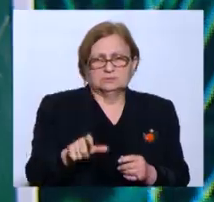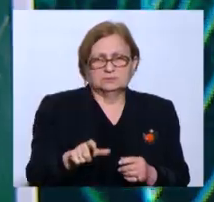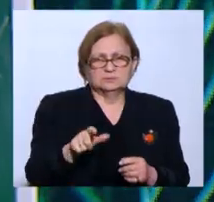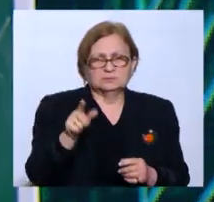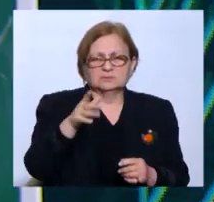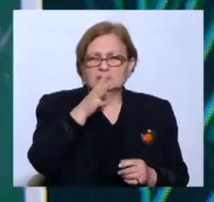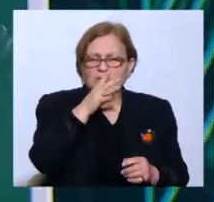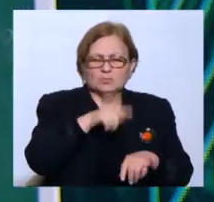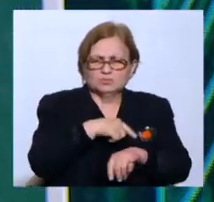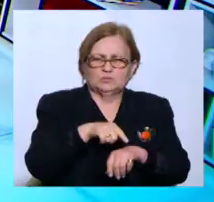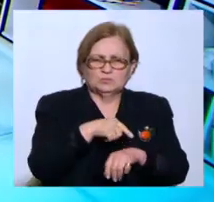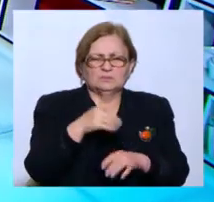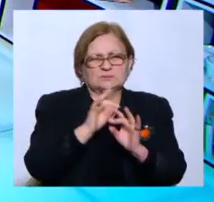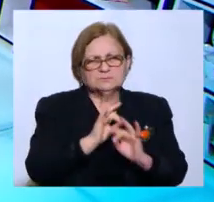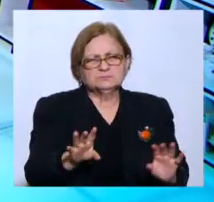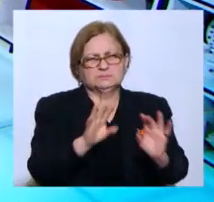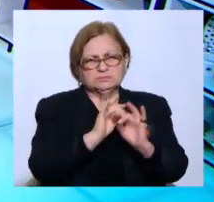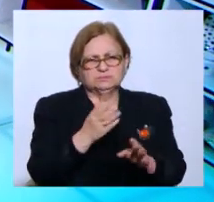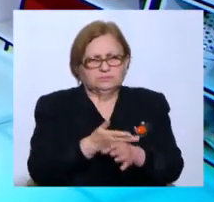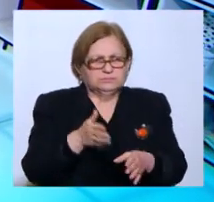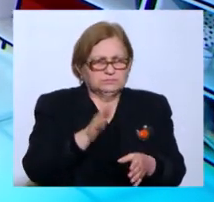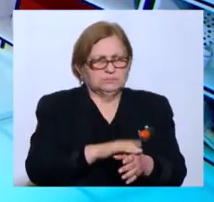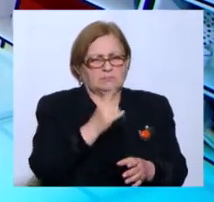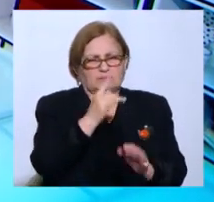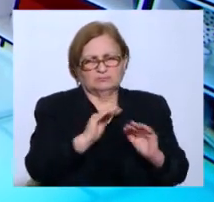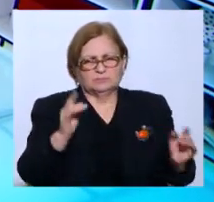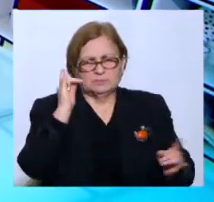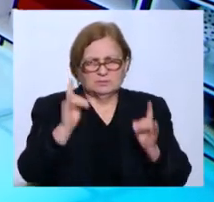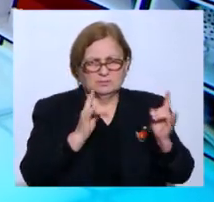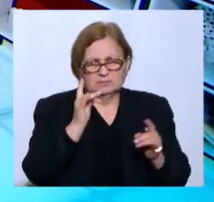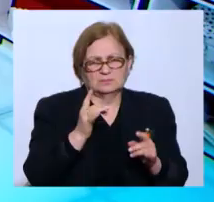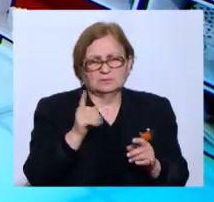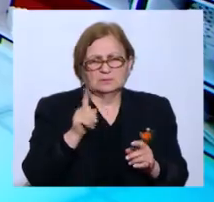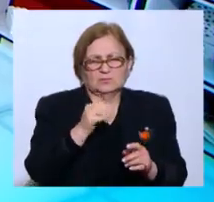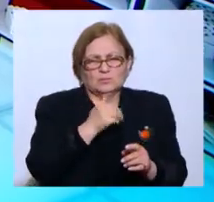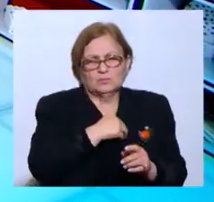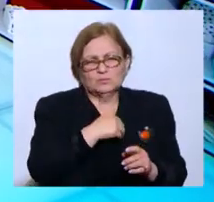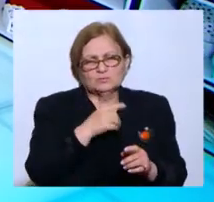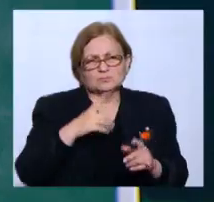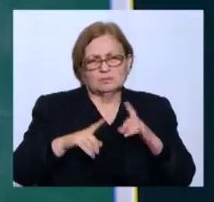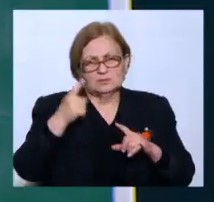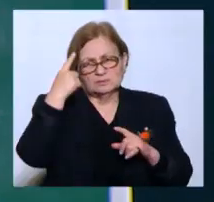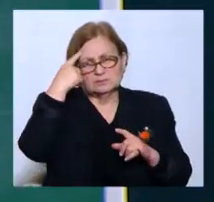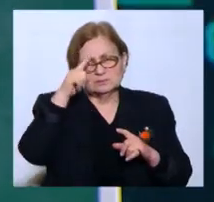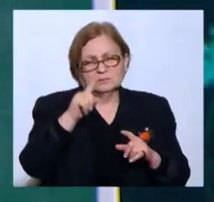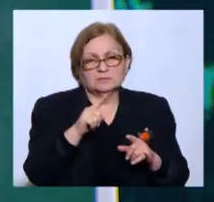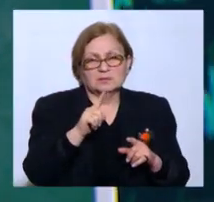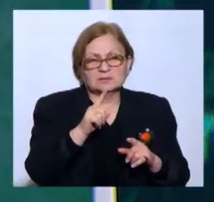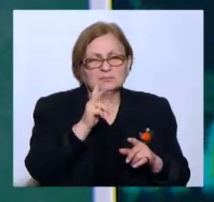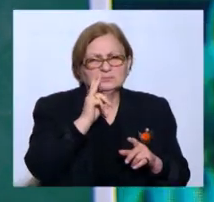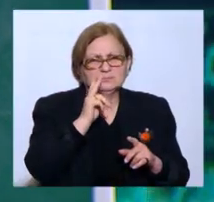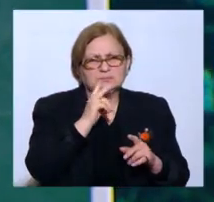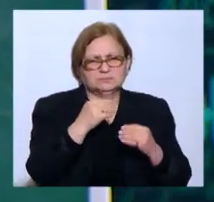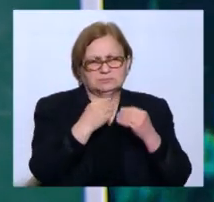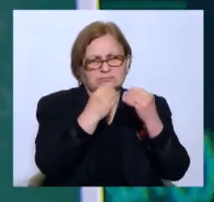დრო ეხარჯებოდა ამ ახსნაში, ბავშვები ხმაურობდნენ, შეიძლება და უნდოდა რამე ისეთი რუტინული სავარჯიშო მიეცა